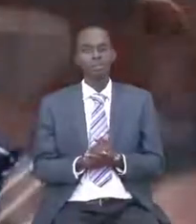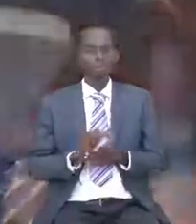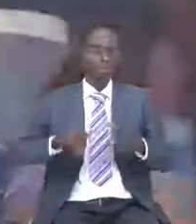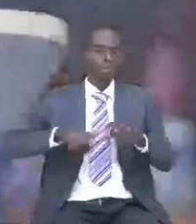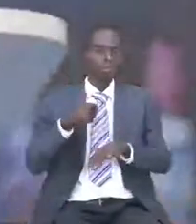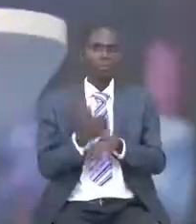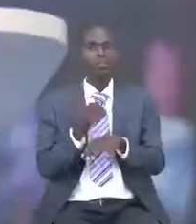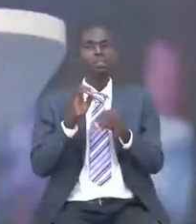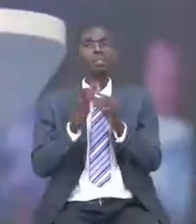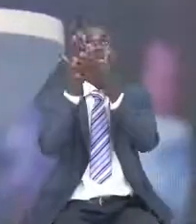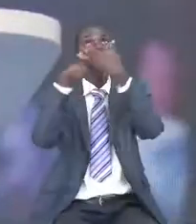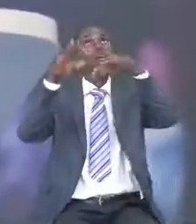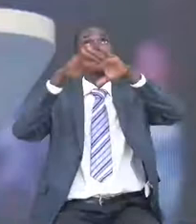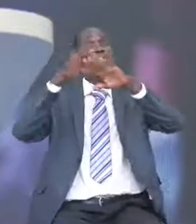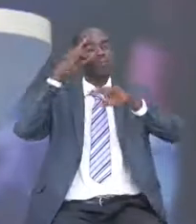arriverai.